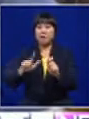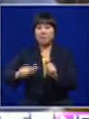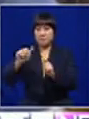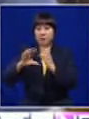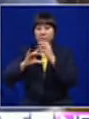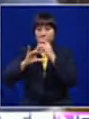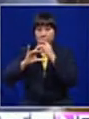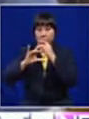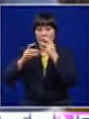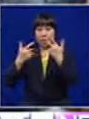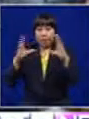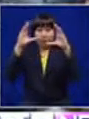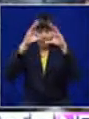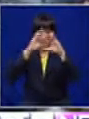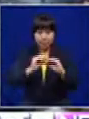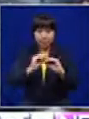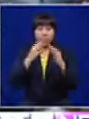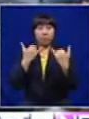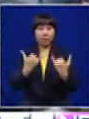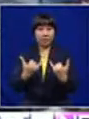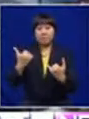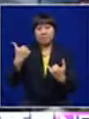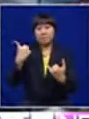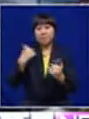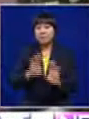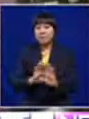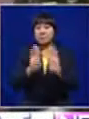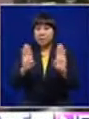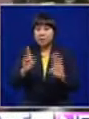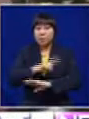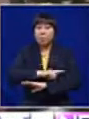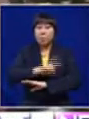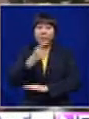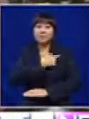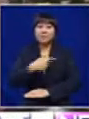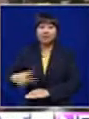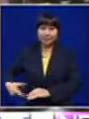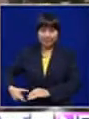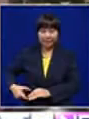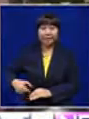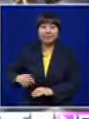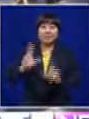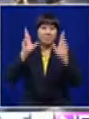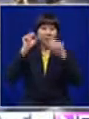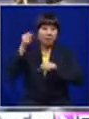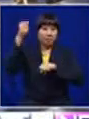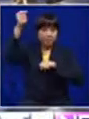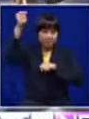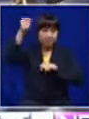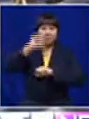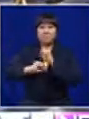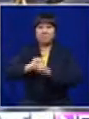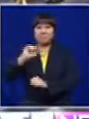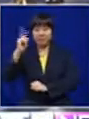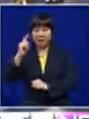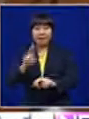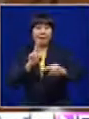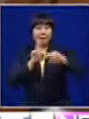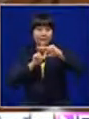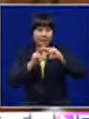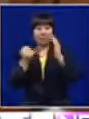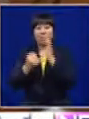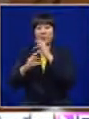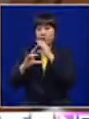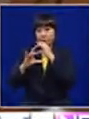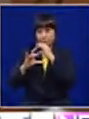ยองและในช่วงค่ำในวันนี้นะคะจะมีพิธีเปิดงานวันสมเด็จพระเจ้าตากสินมหาราชงานปีใหม่และงานกาชาดจังหวัดระยองณ